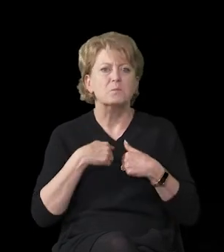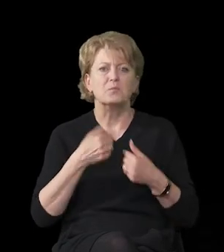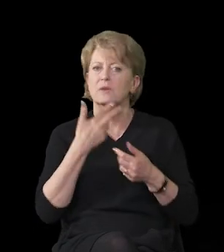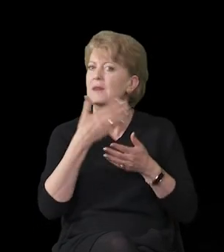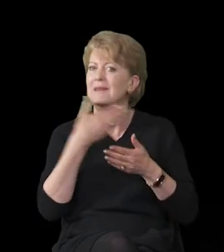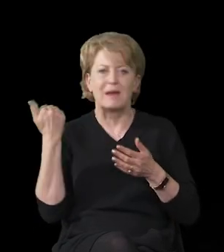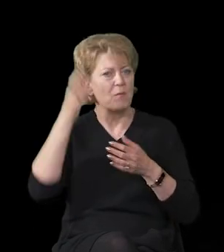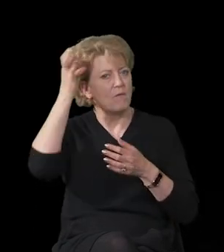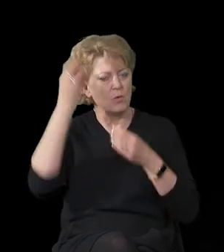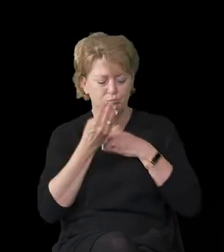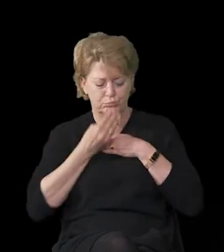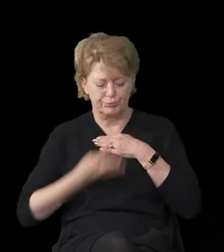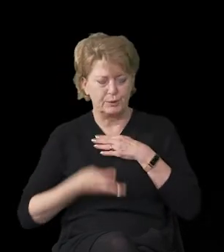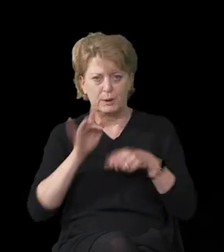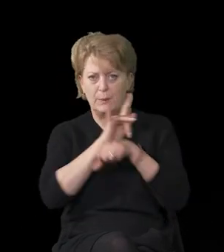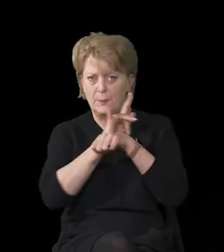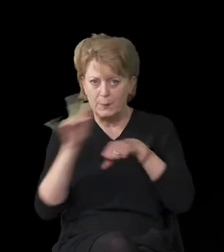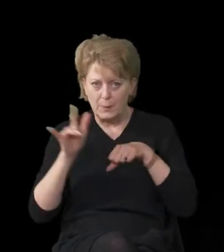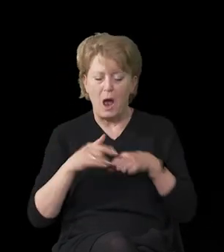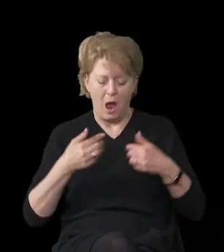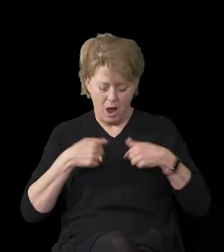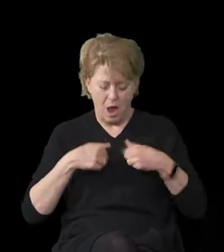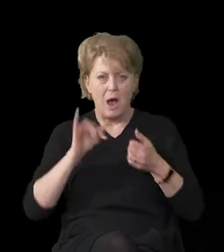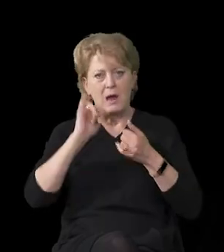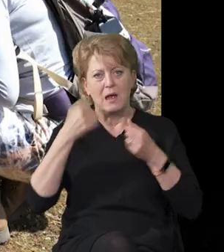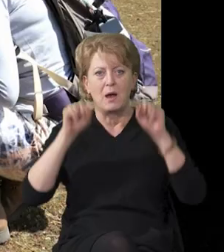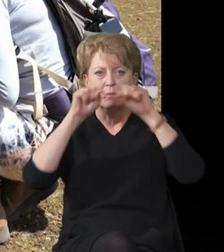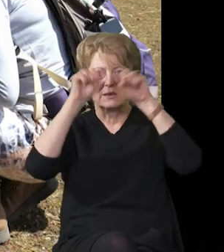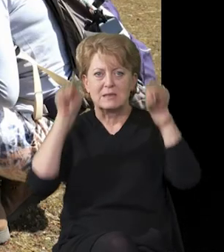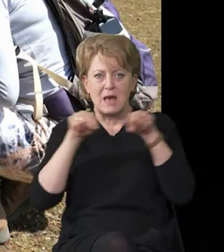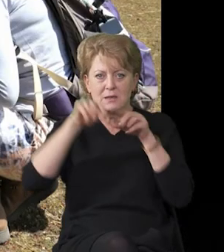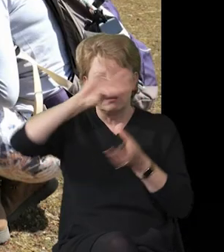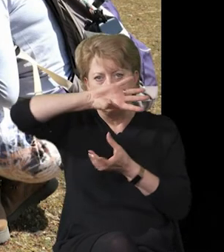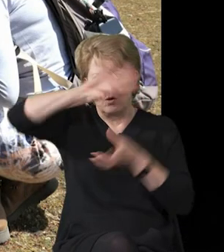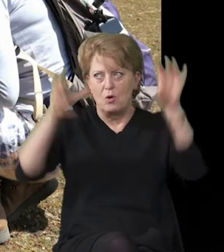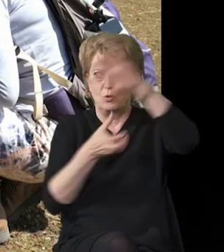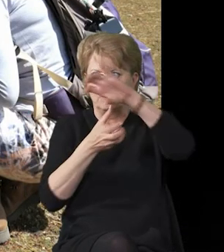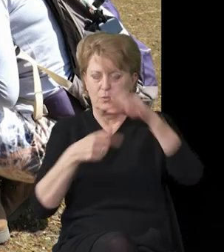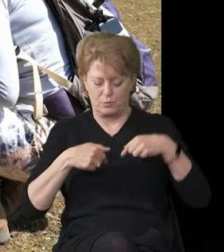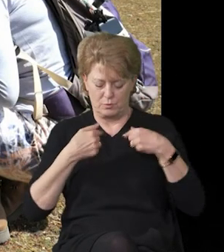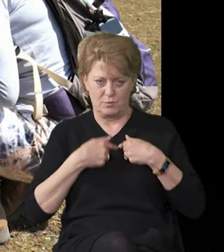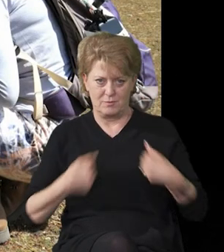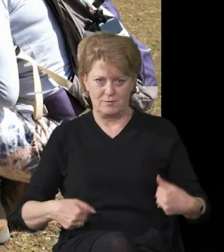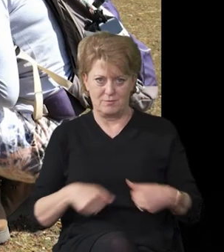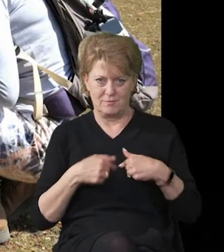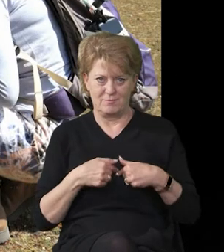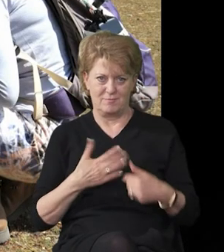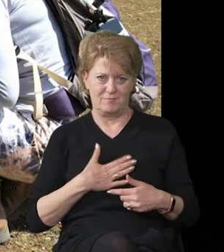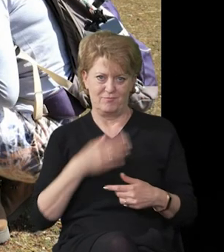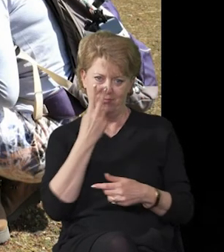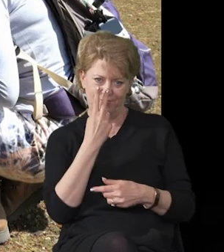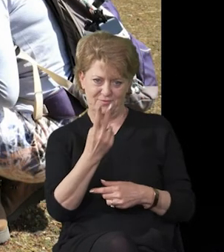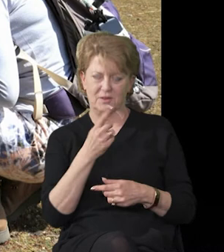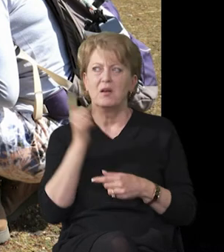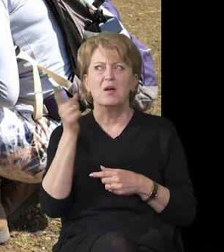serce. Dlatego są tak piękne i tak niezwykłe, a do tego bardzo łagodne. To są